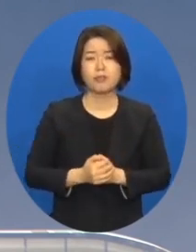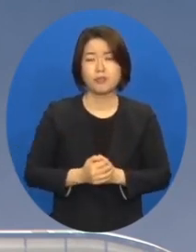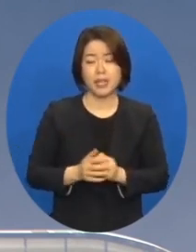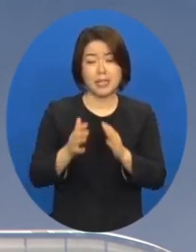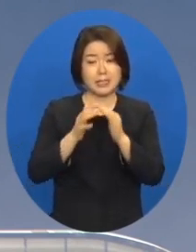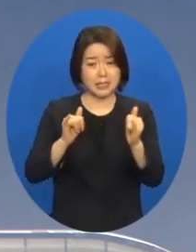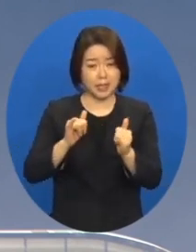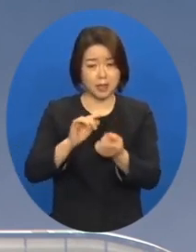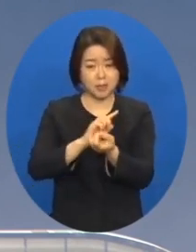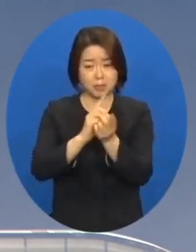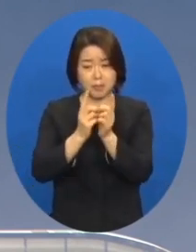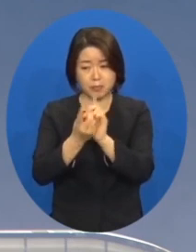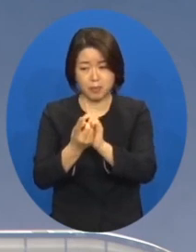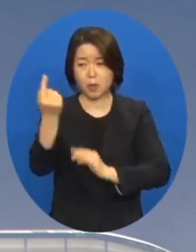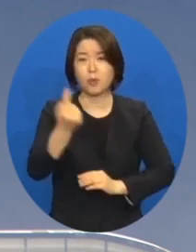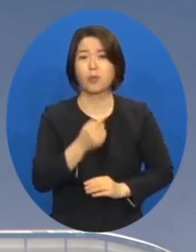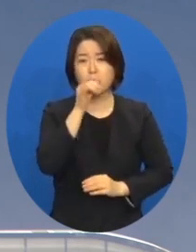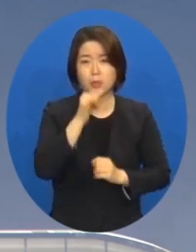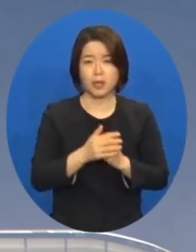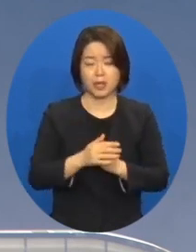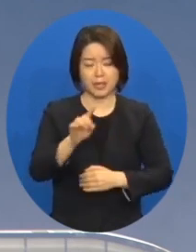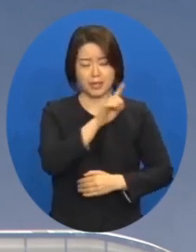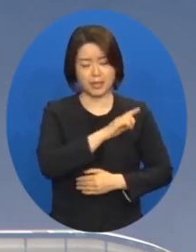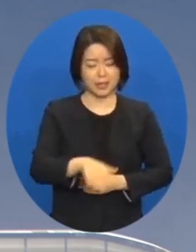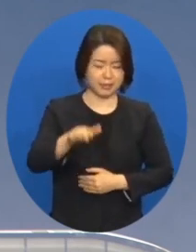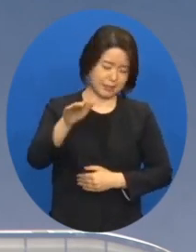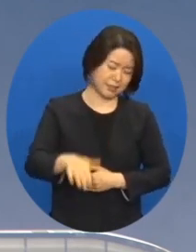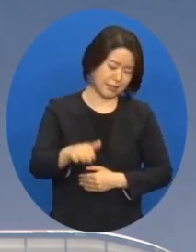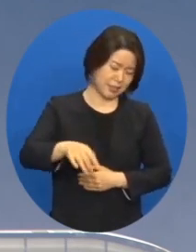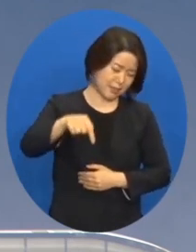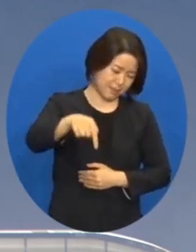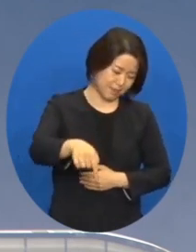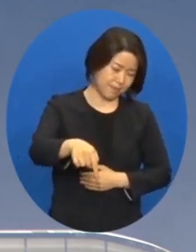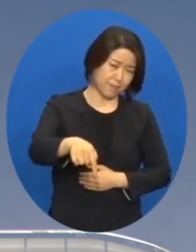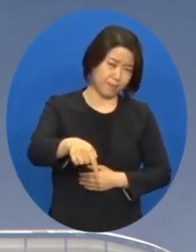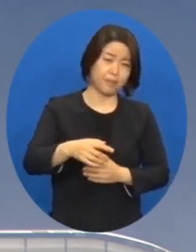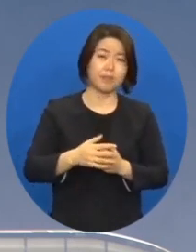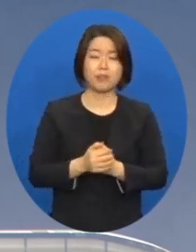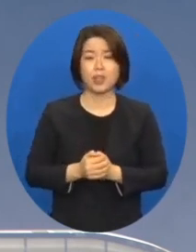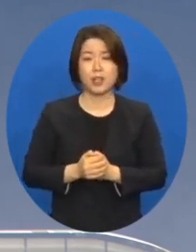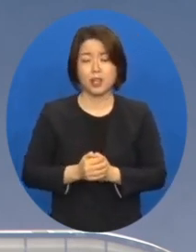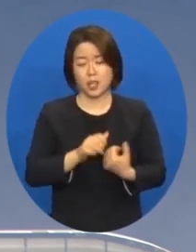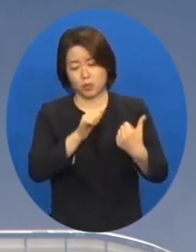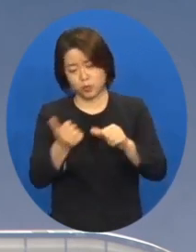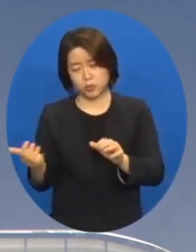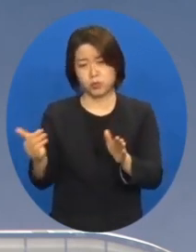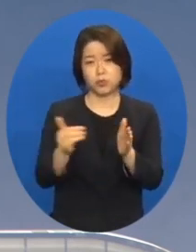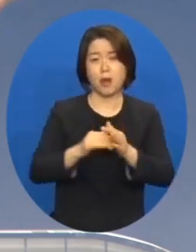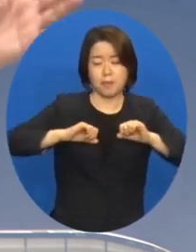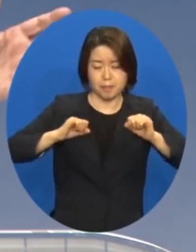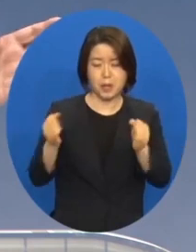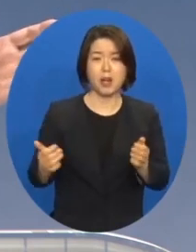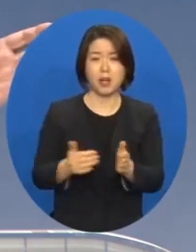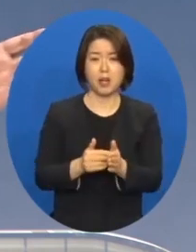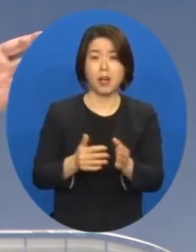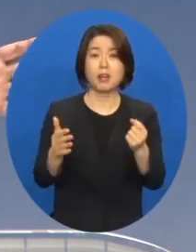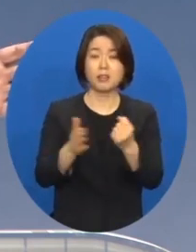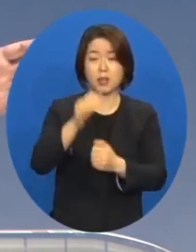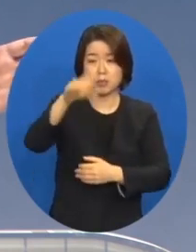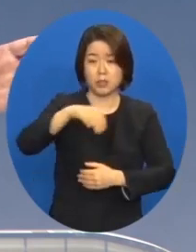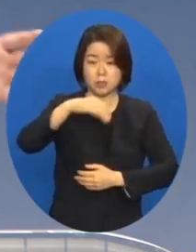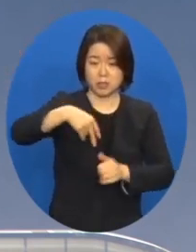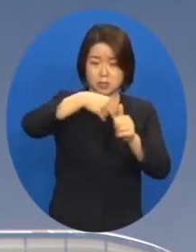사람이 되셨어요. 가장 낮은 곳으로 그리고 죽기까지 복종하셨습니다. 그래서 십자가에